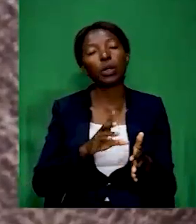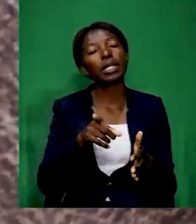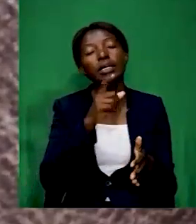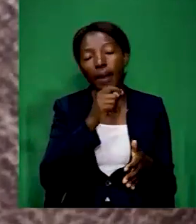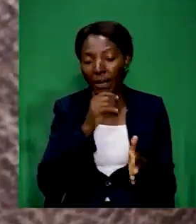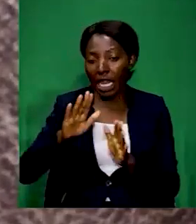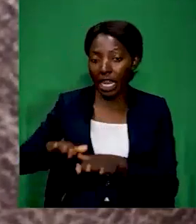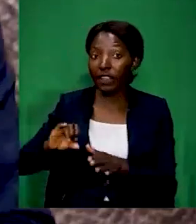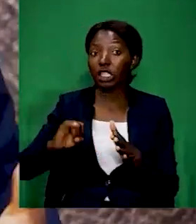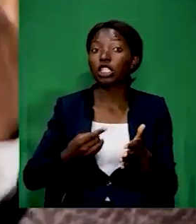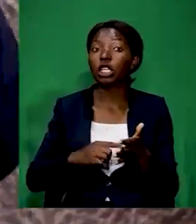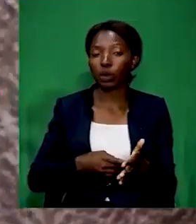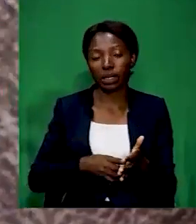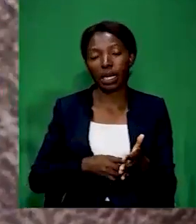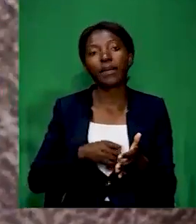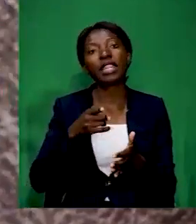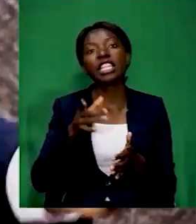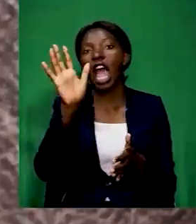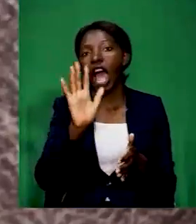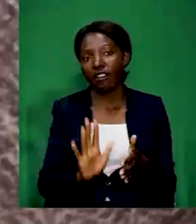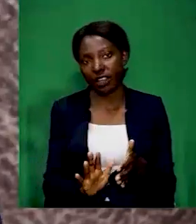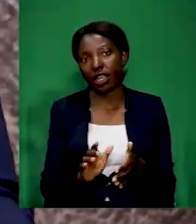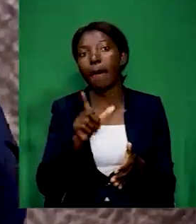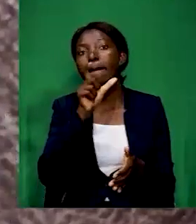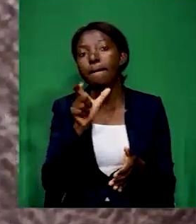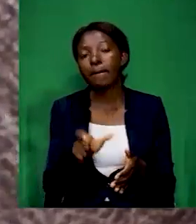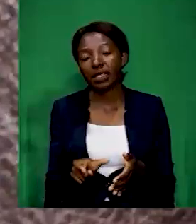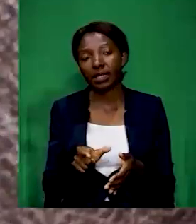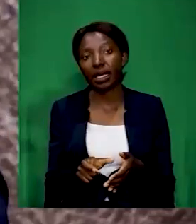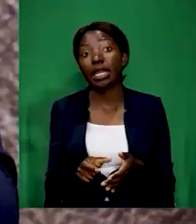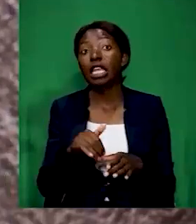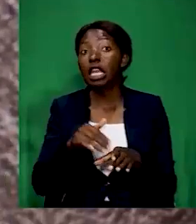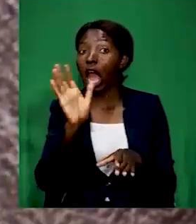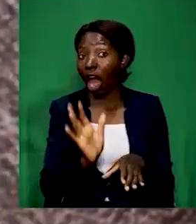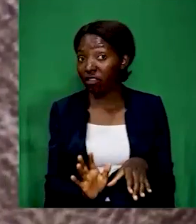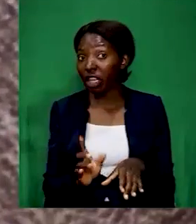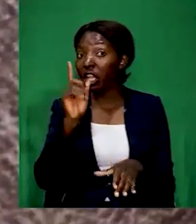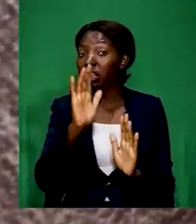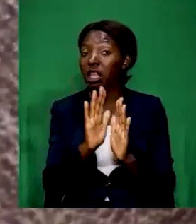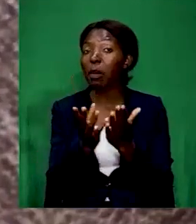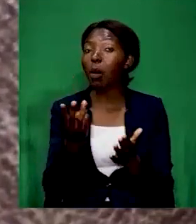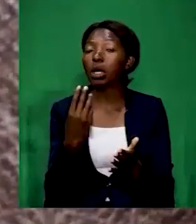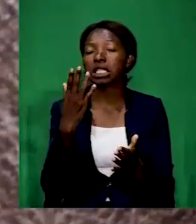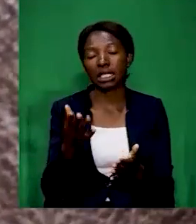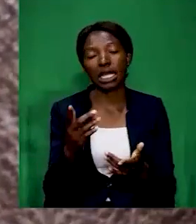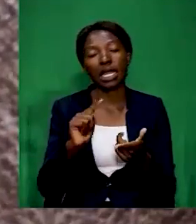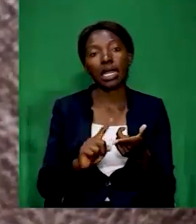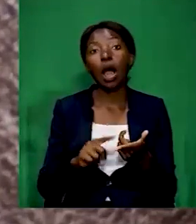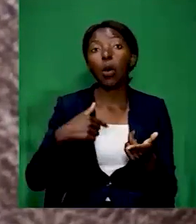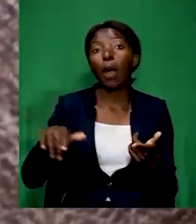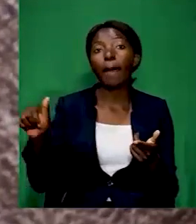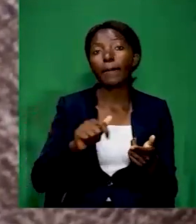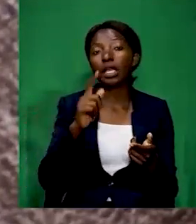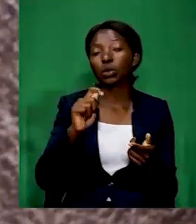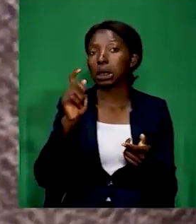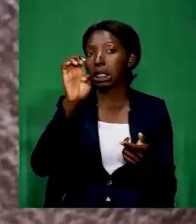muJerusalem. Mudiaspora muAfrican. Shoko raririmo muAfrica. Asari kubuda akudzokera anga